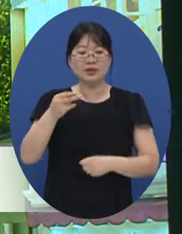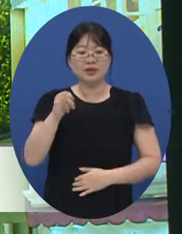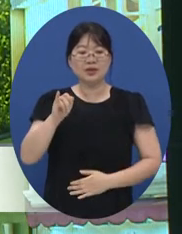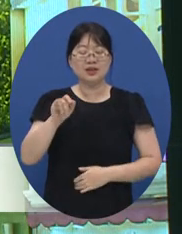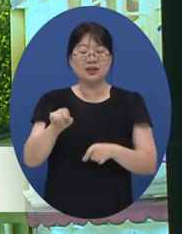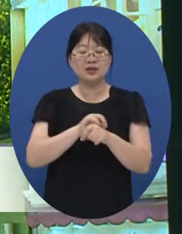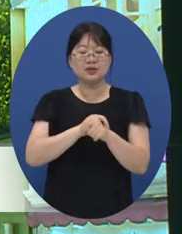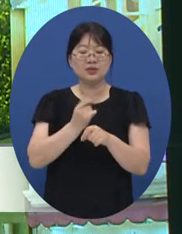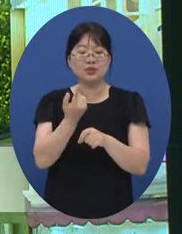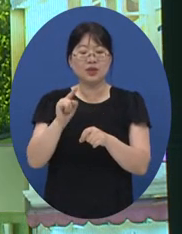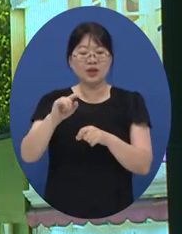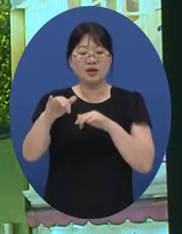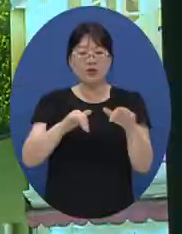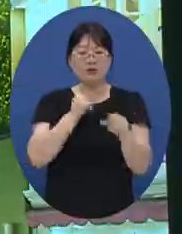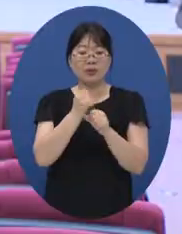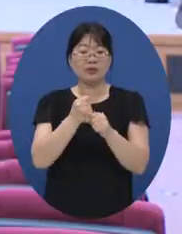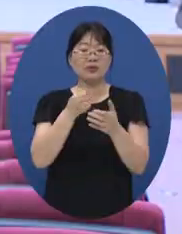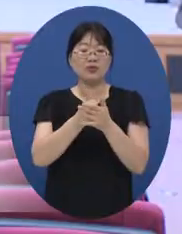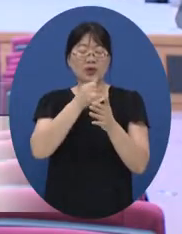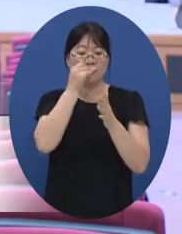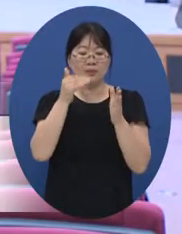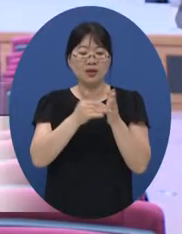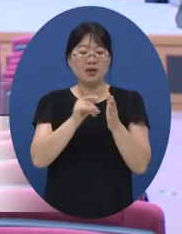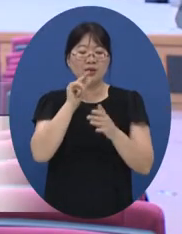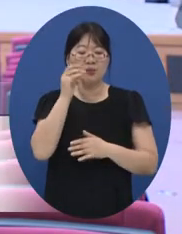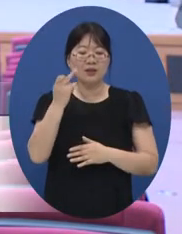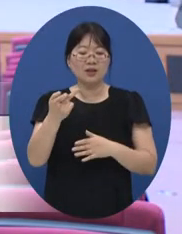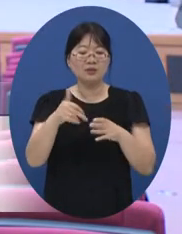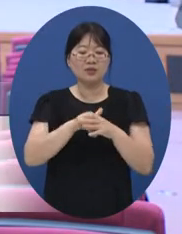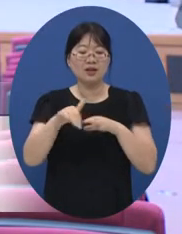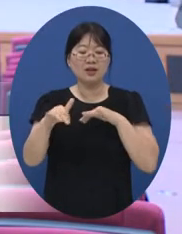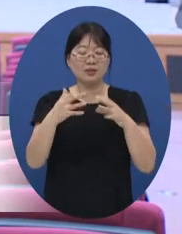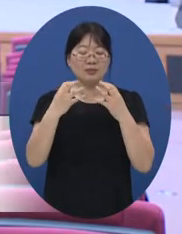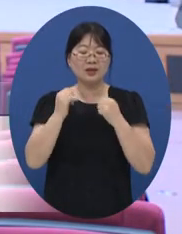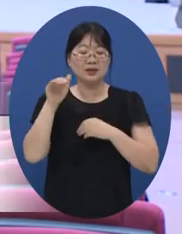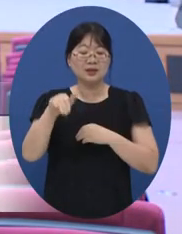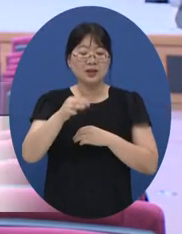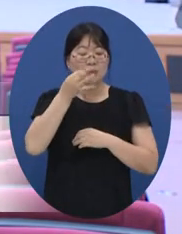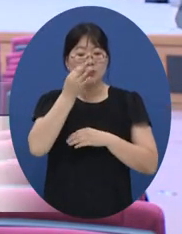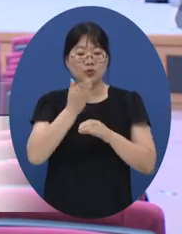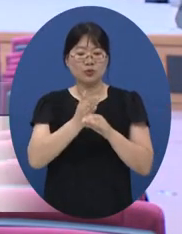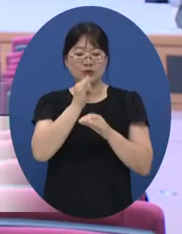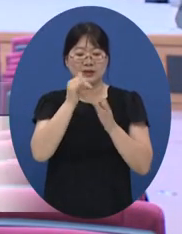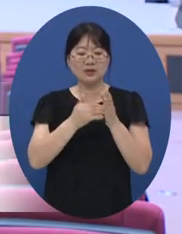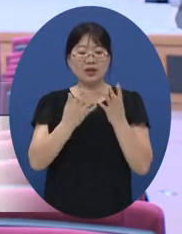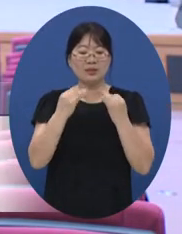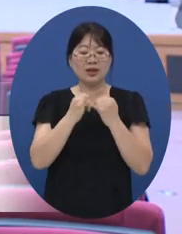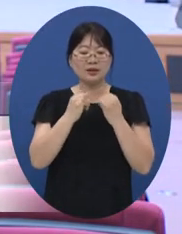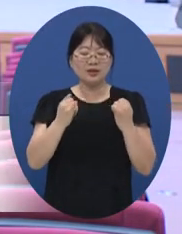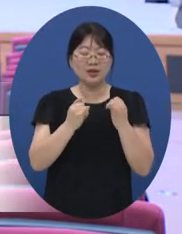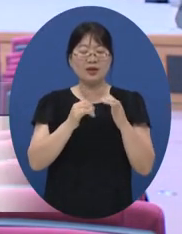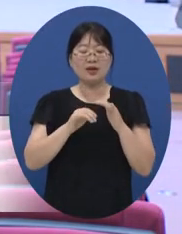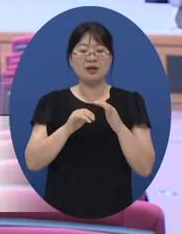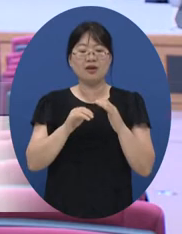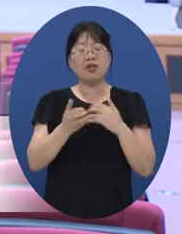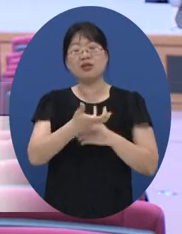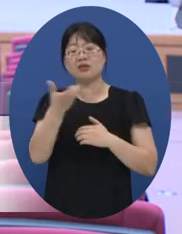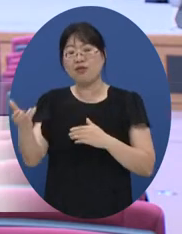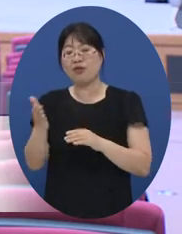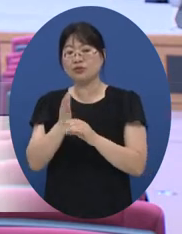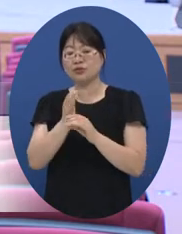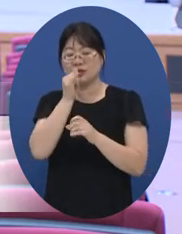특화 거리를 조성하기로 했습니다. 오산시 문화의 거리가 많은 침체를 보이고 있습니다. 많은 사람들이 빠져나가고